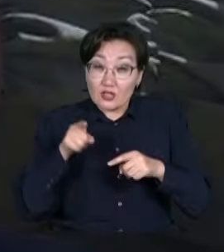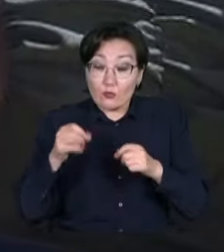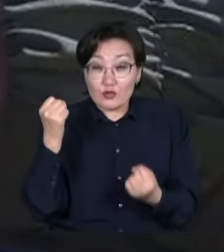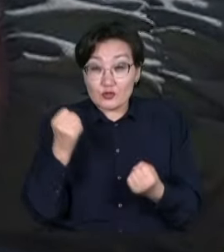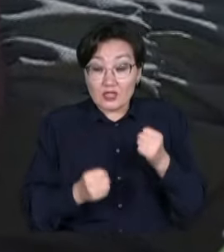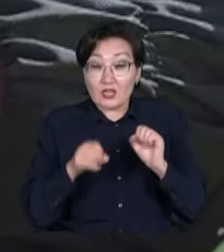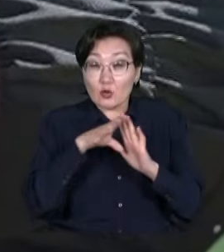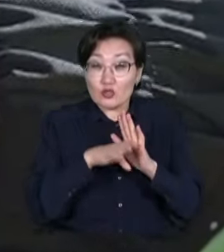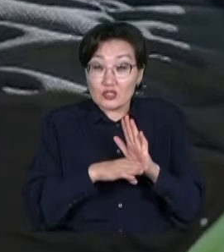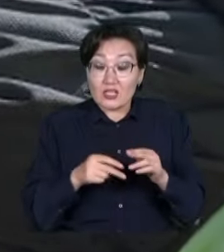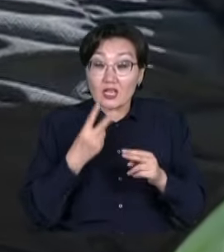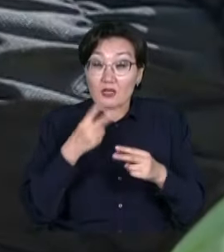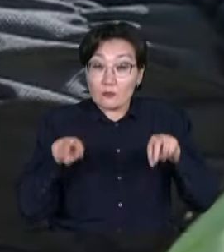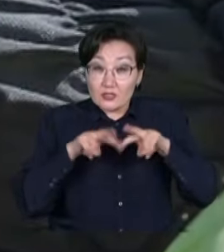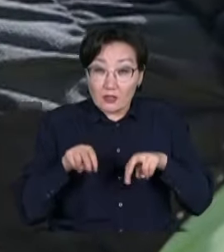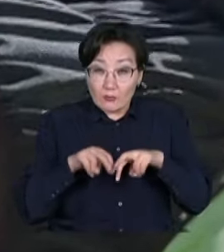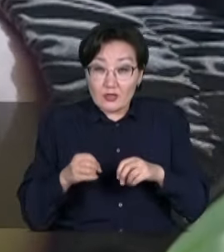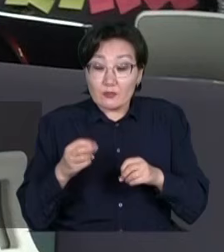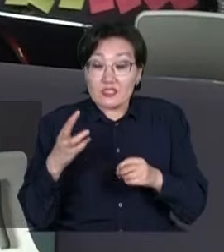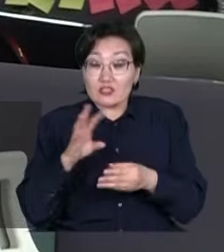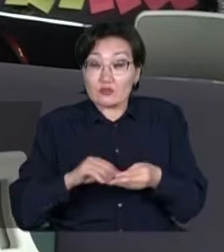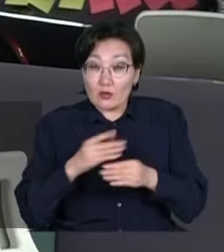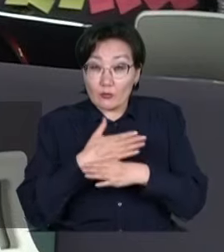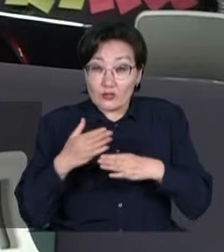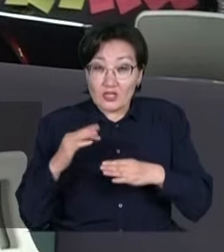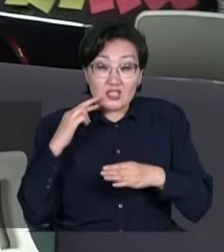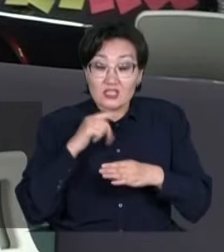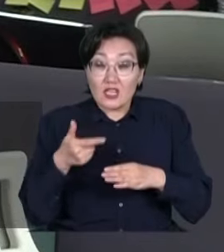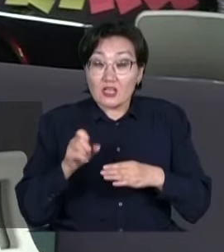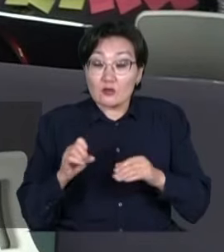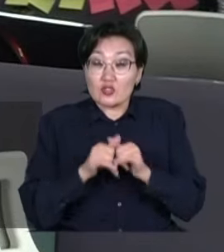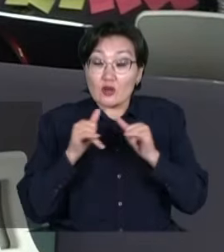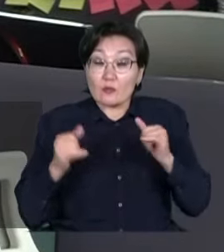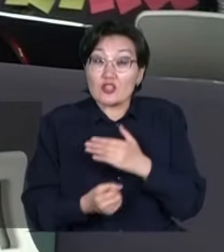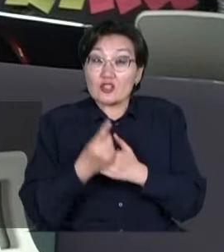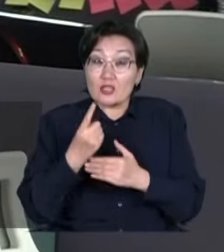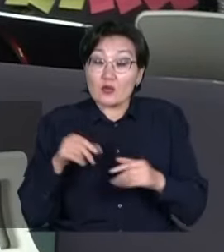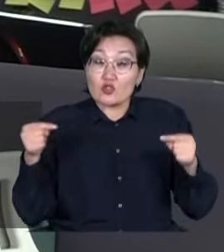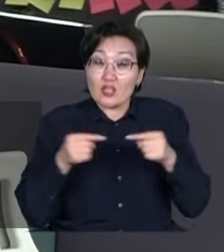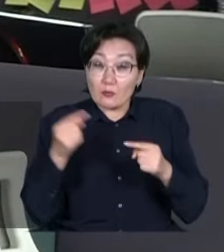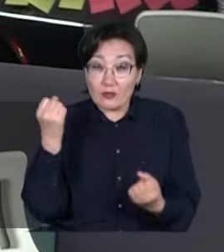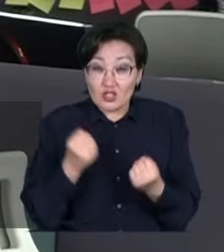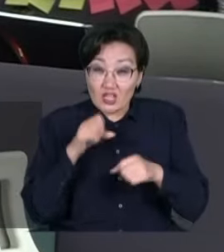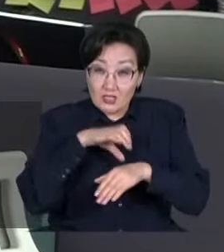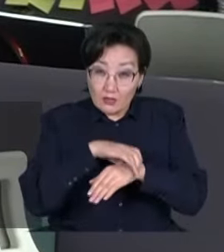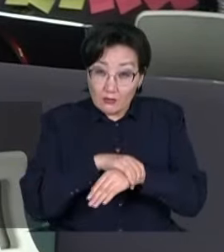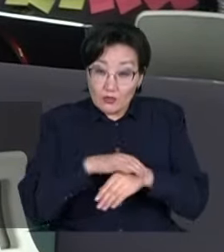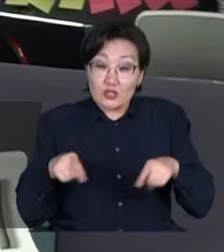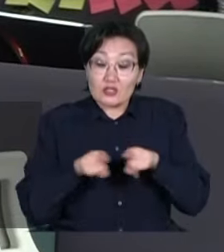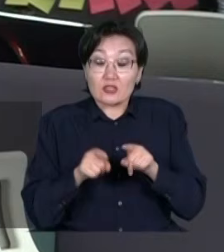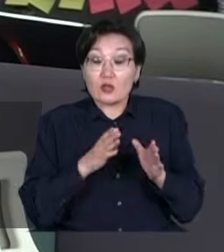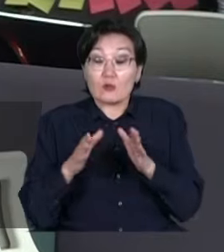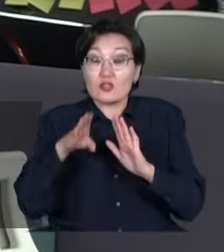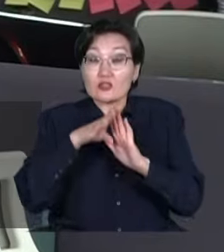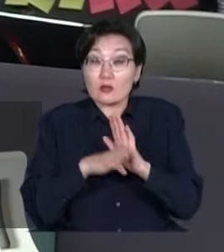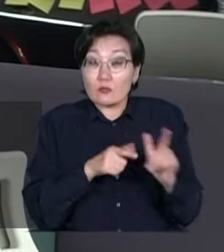көліктің көрсеткішін қарап тексереді. Бірнеше қайталаудан кейін уытты газдардың көбеюінің көзі болған нақты көлікті анықтайды. Осылайша жүйе тізімін